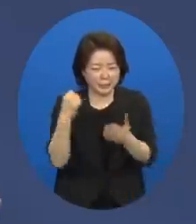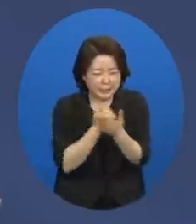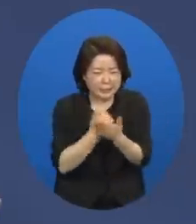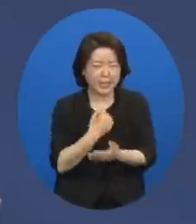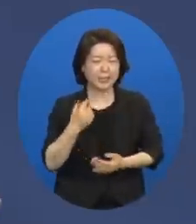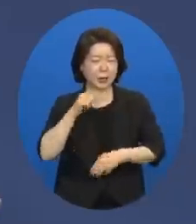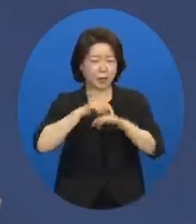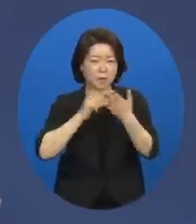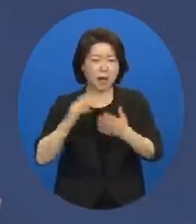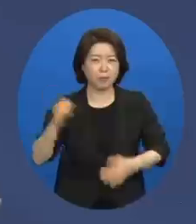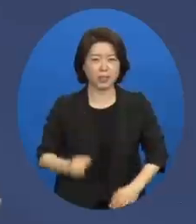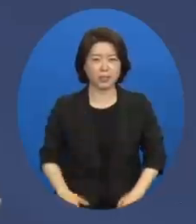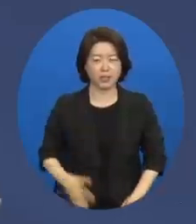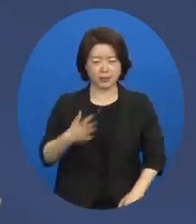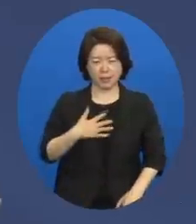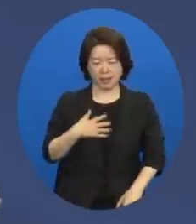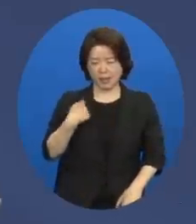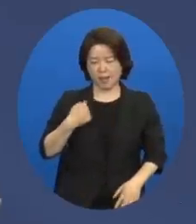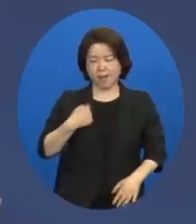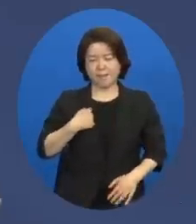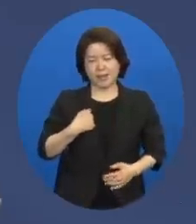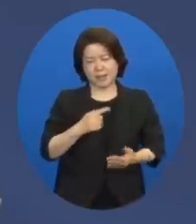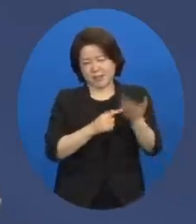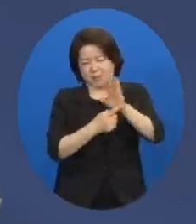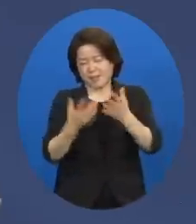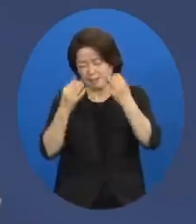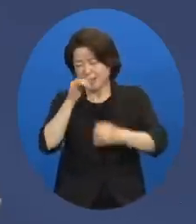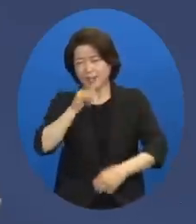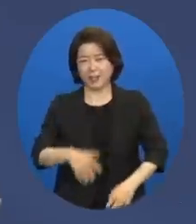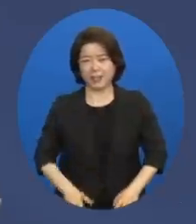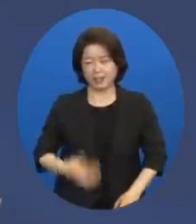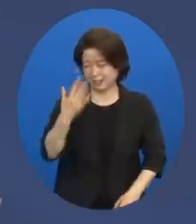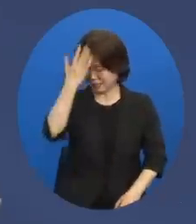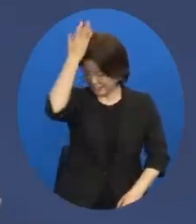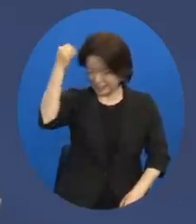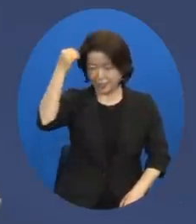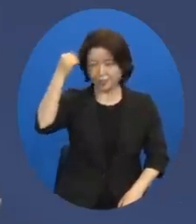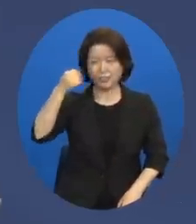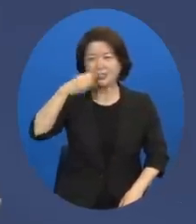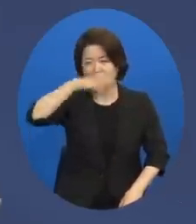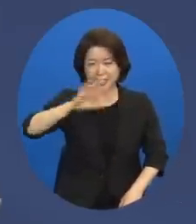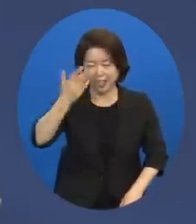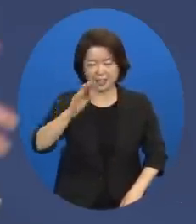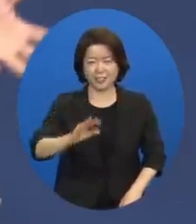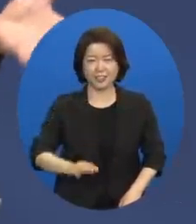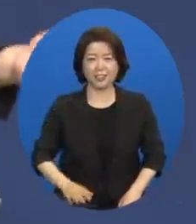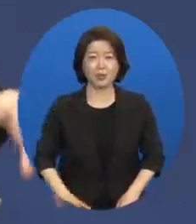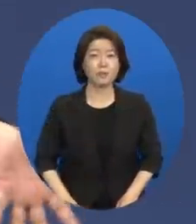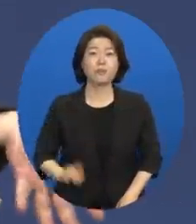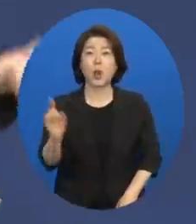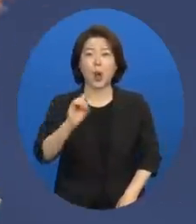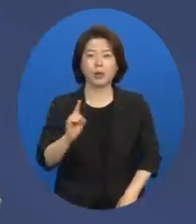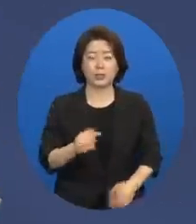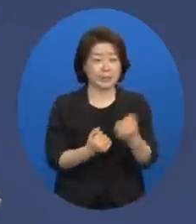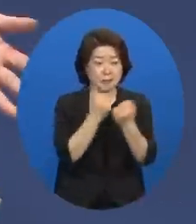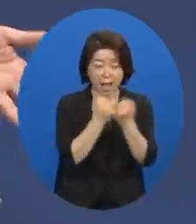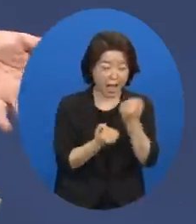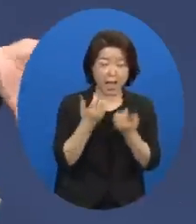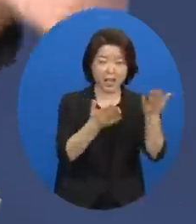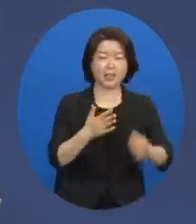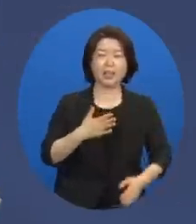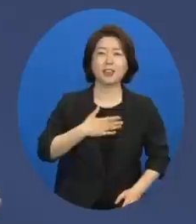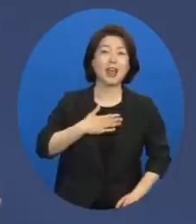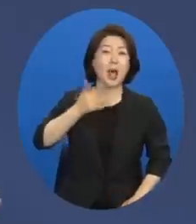때문에 많이 망가졌어요 내가. 뭐 그냥 이렇게 됐겠어요 주여. 어쨌든 막 그래가지고 우리